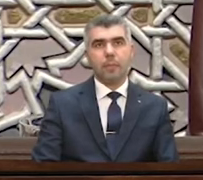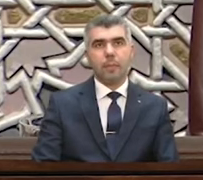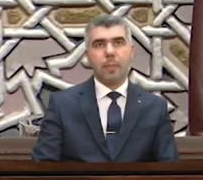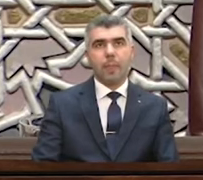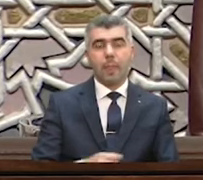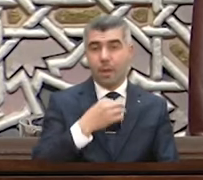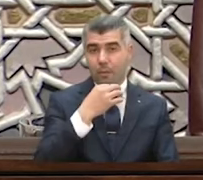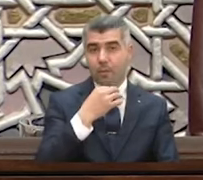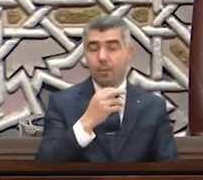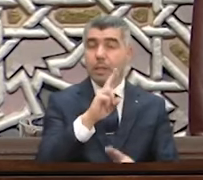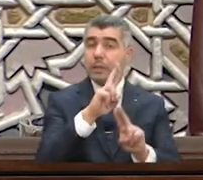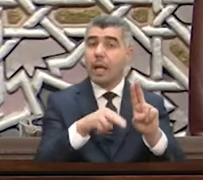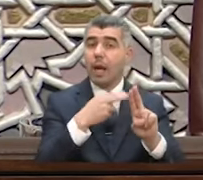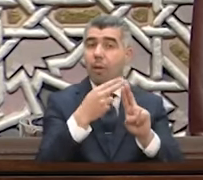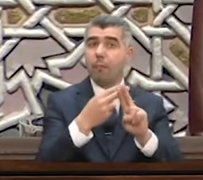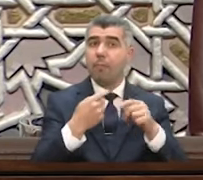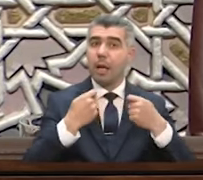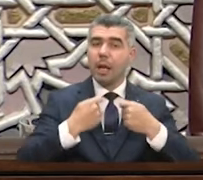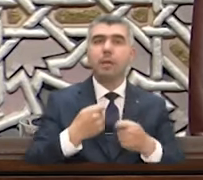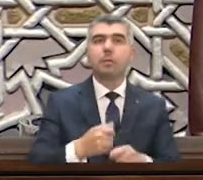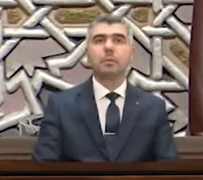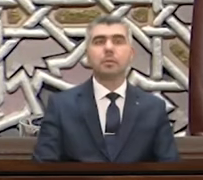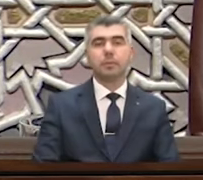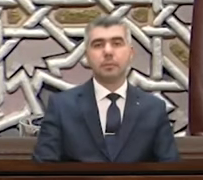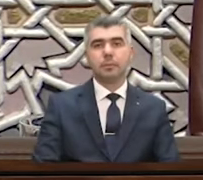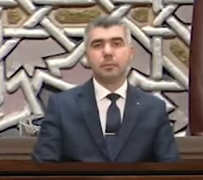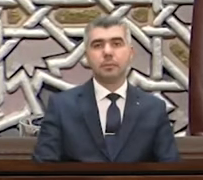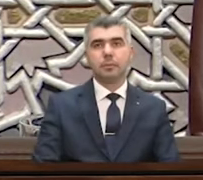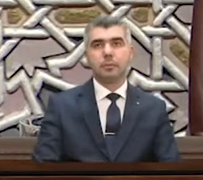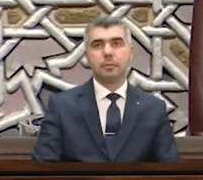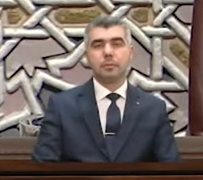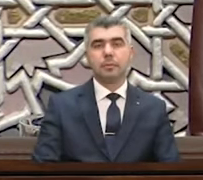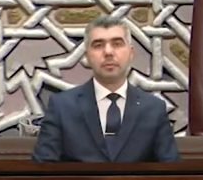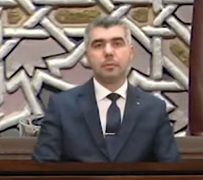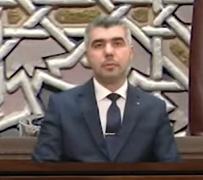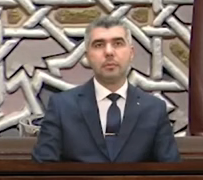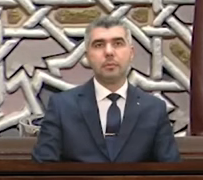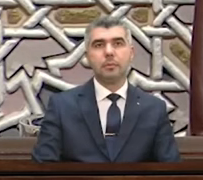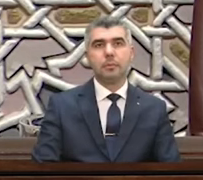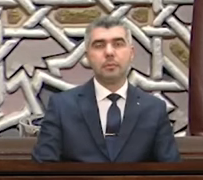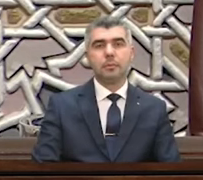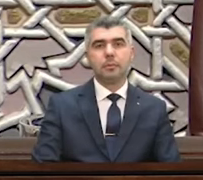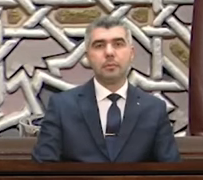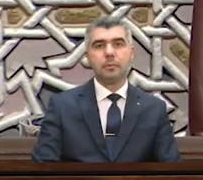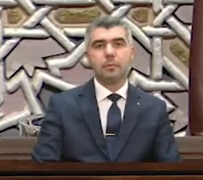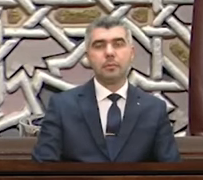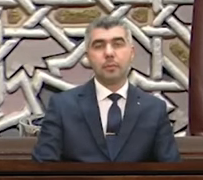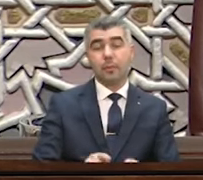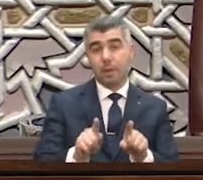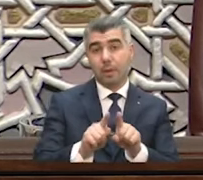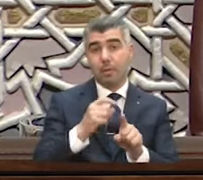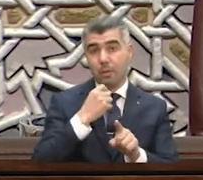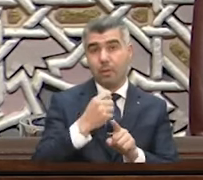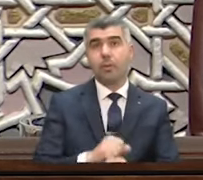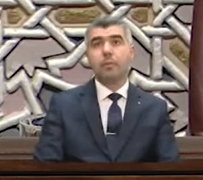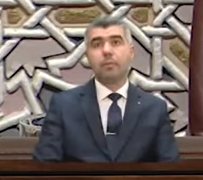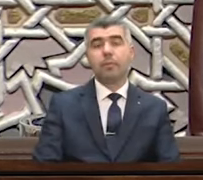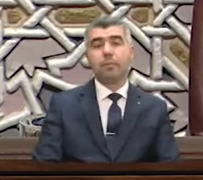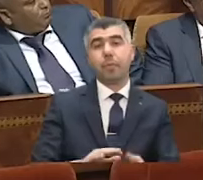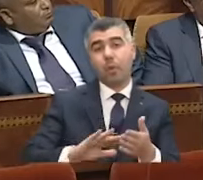حتى واحد، نجاوبك انا السيد الرئيس. ياك تيسيرا للعمل الذي نحن بصدده، اذا